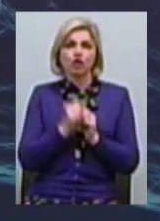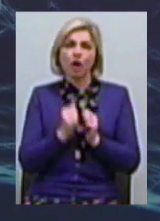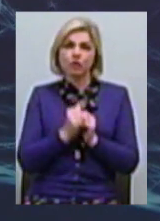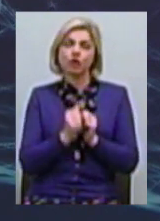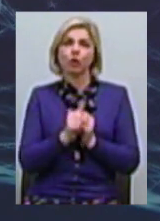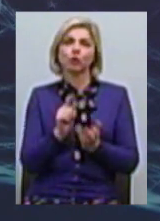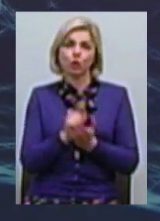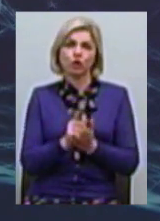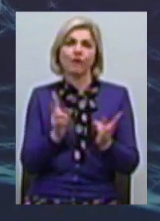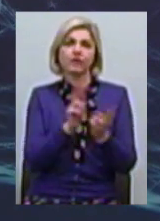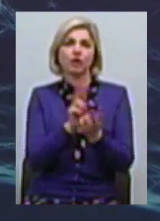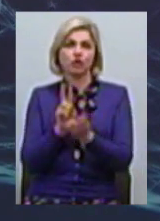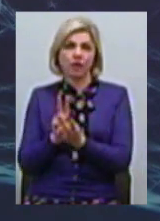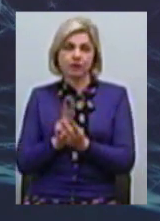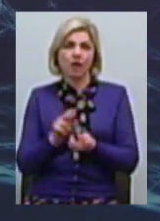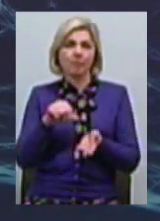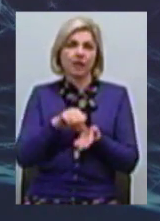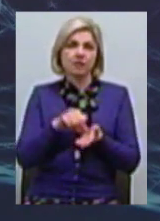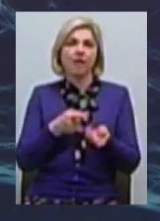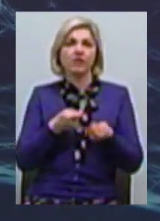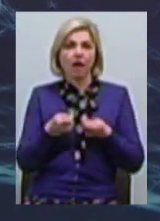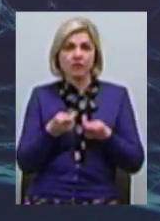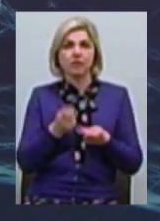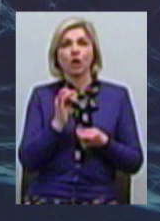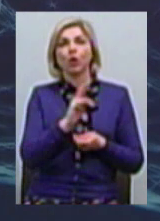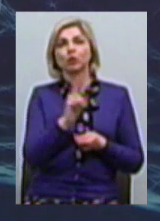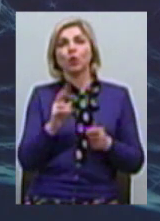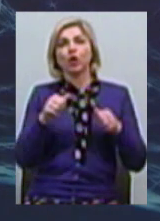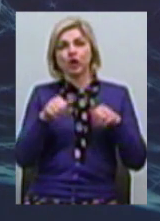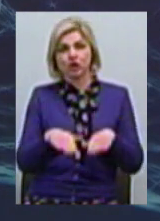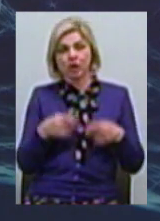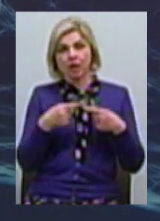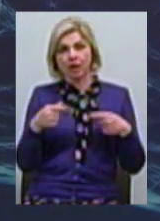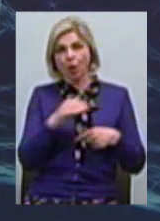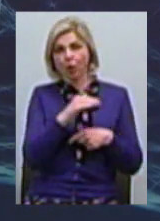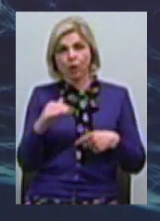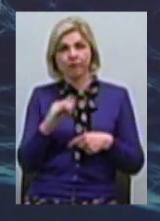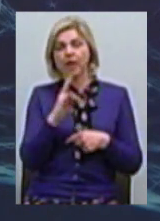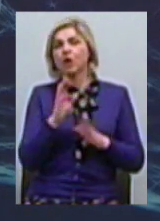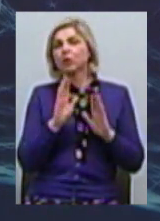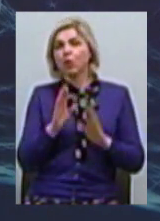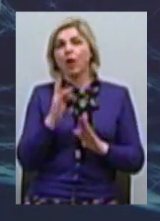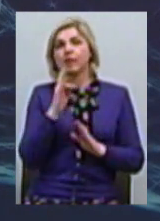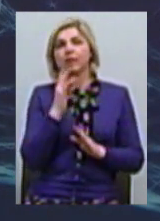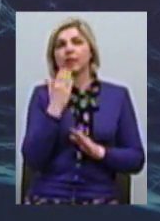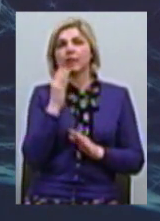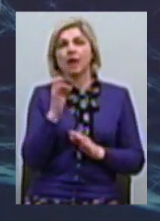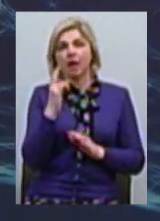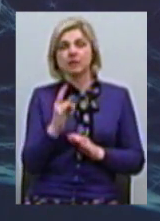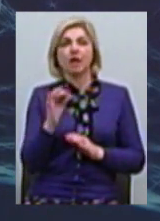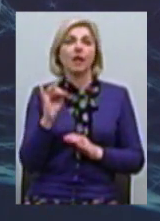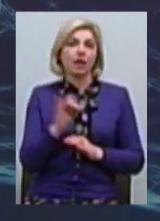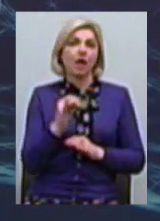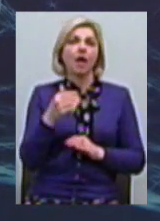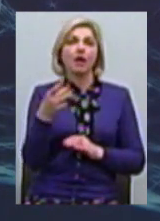чаще должны встречаться представители власти, те, кто принимает решения разных уровней, не только на национальном уровне, но, еще раз повторюсь, на региональном и